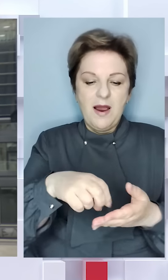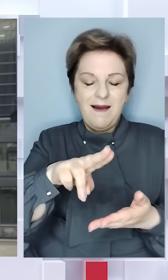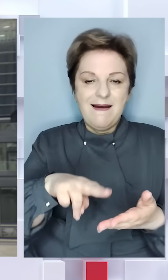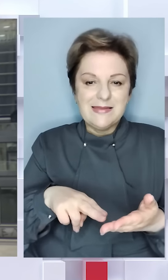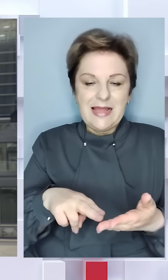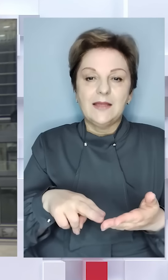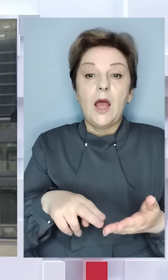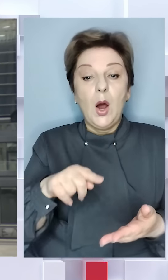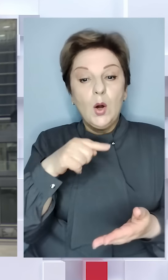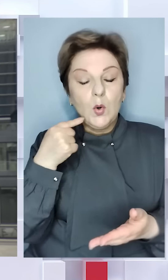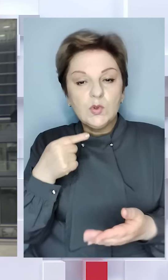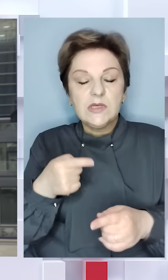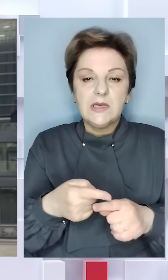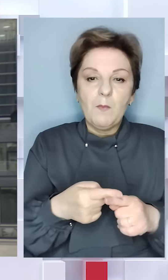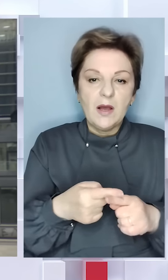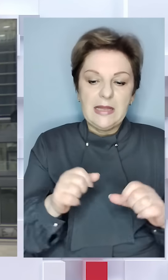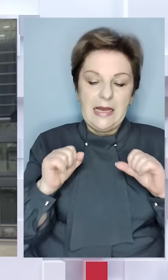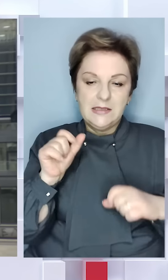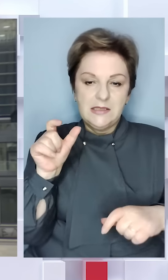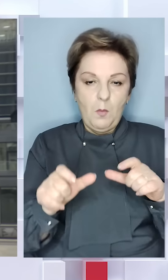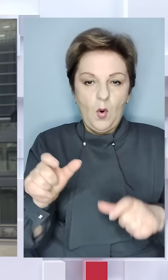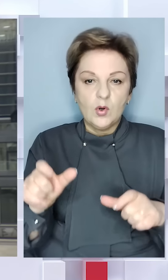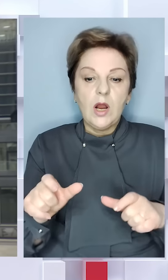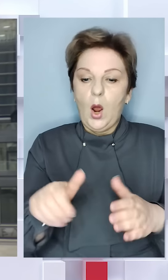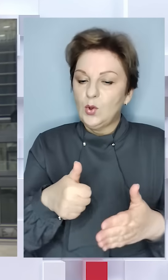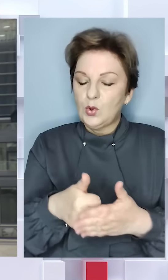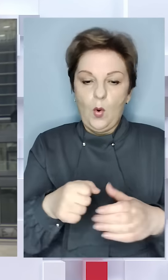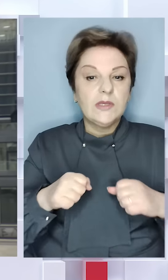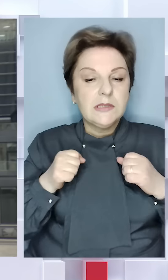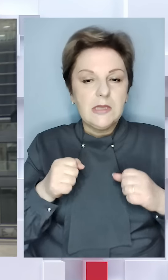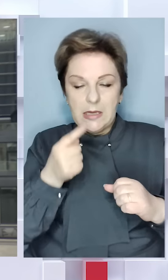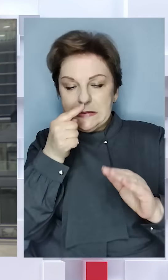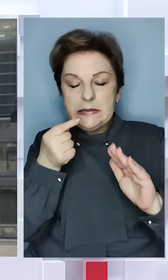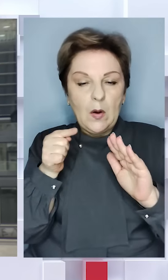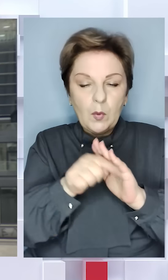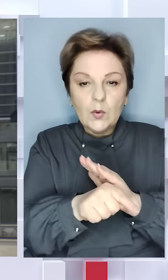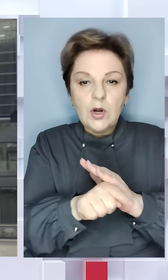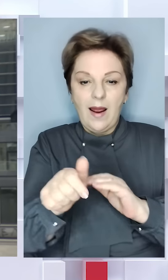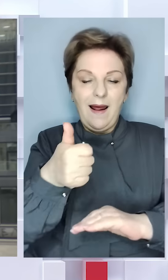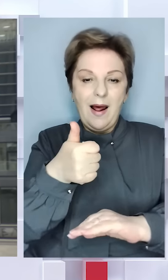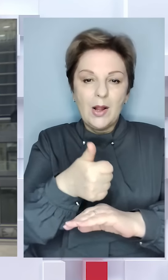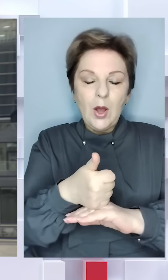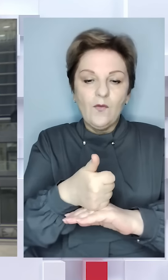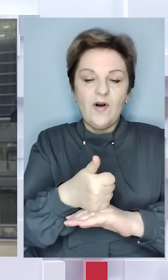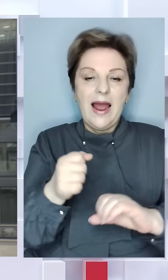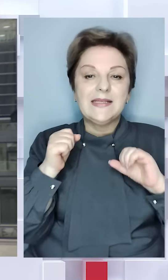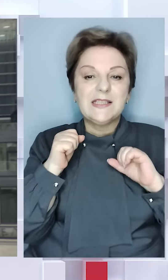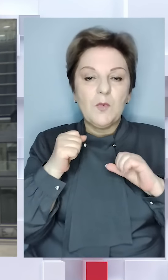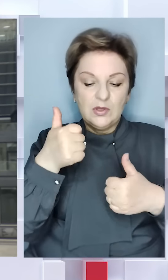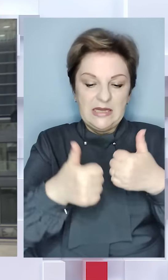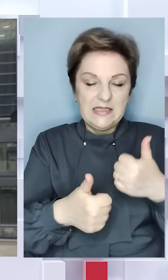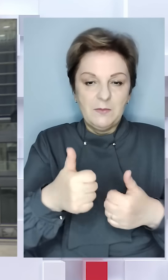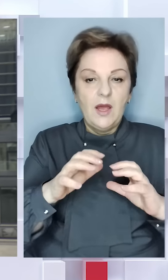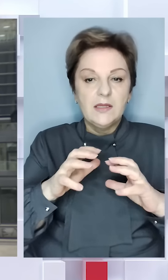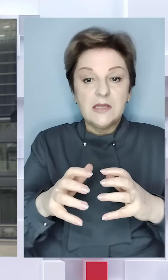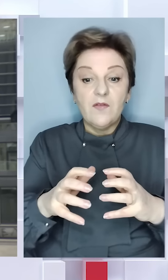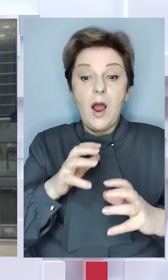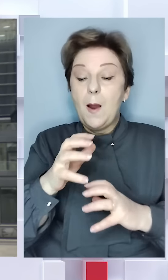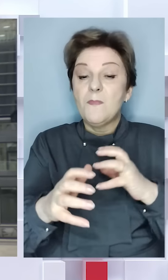ліцензії. Російські та білоруські спортсмени і досі намагаються пролізти на головні спортивні змагання